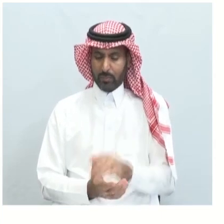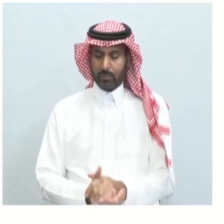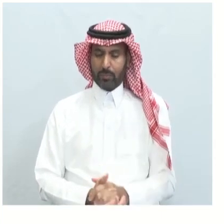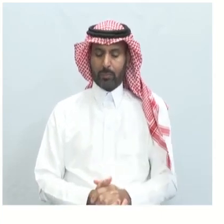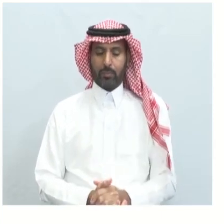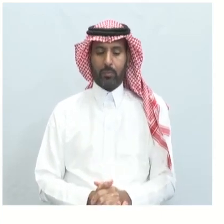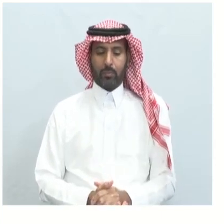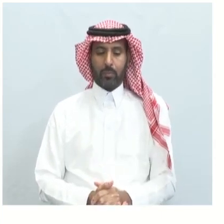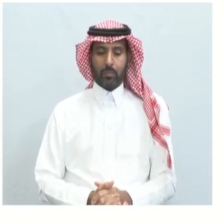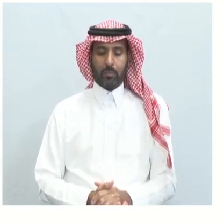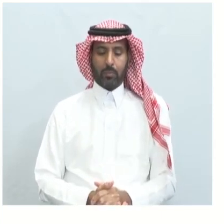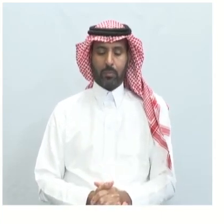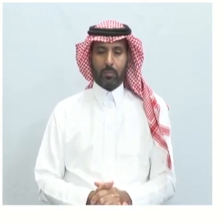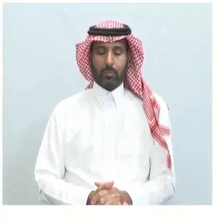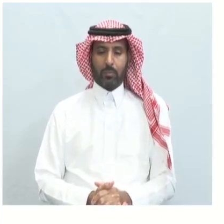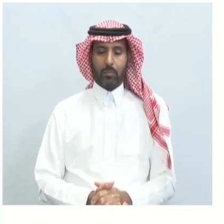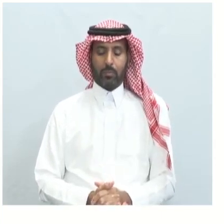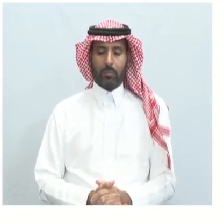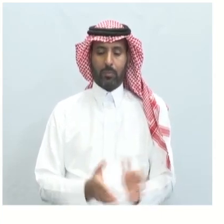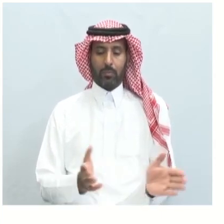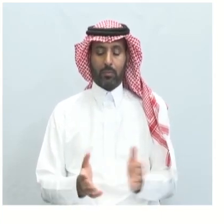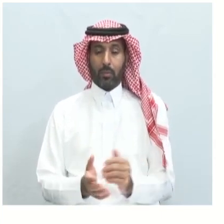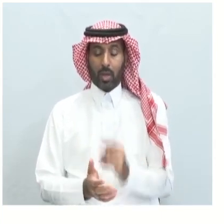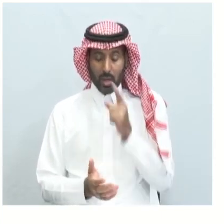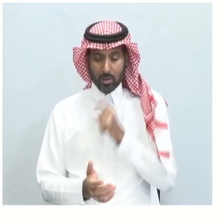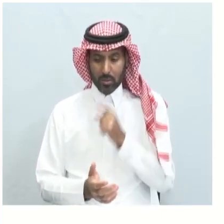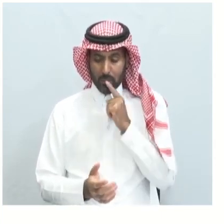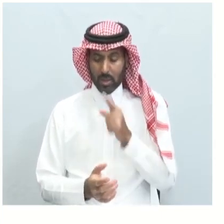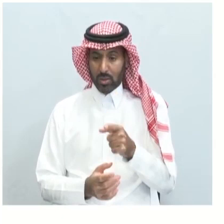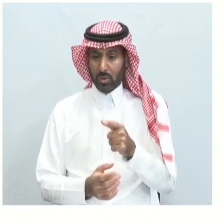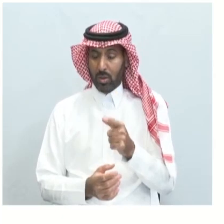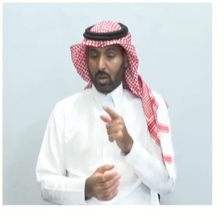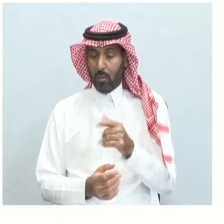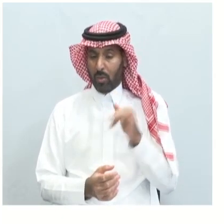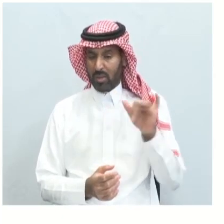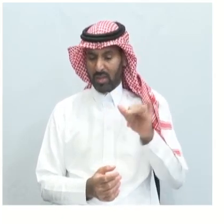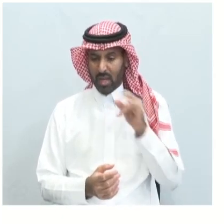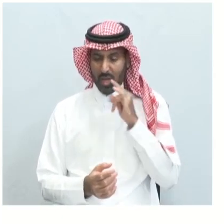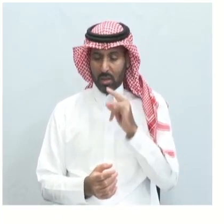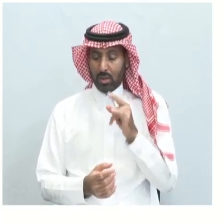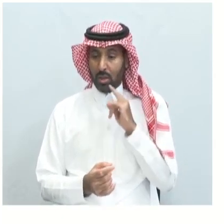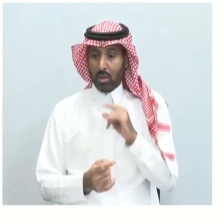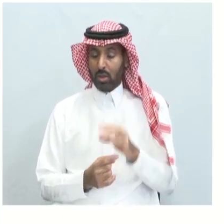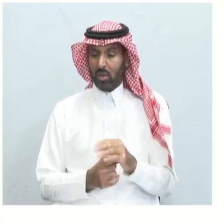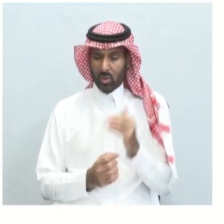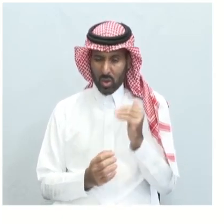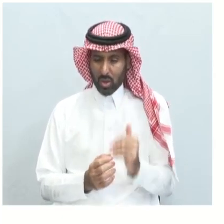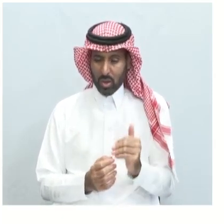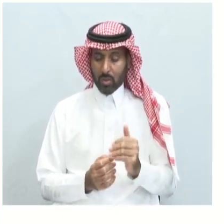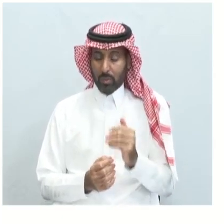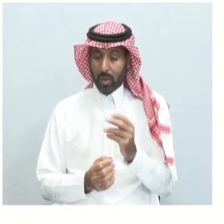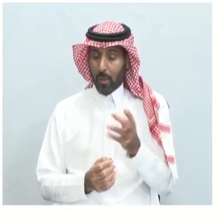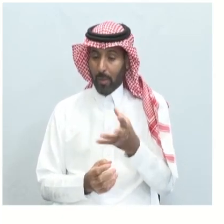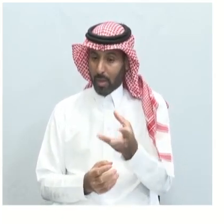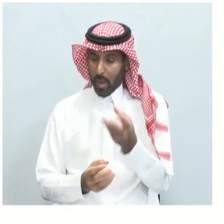المهاجمين على هذه الاجهزه لذلك يجب ان تقلل المؤسسات من كميه البيانات الشخصيه التي يتم